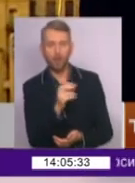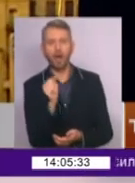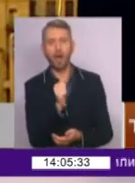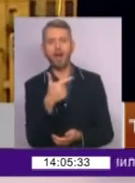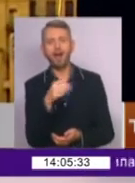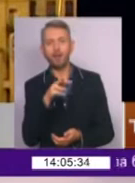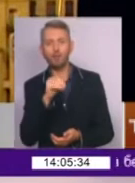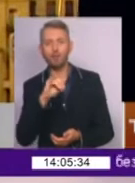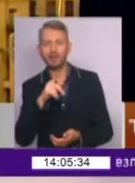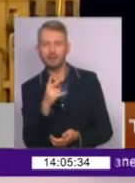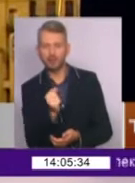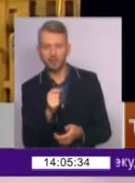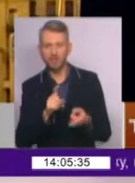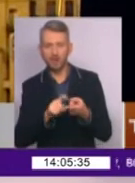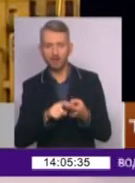є небезпечною.